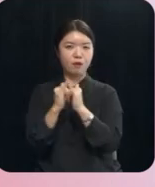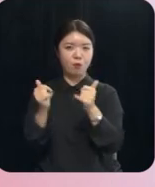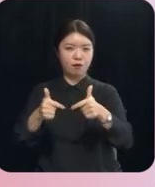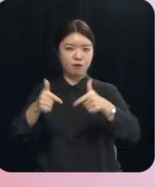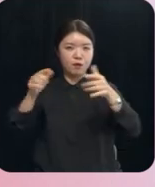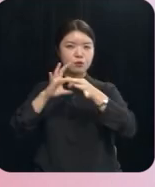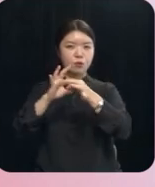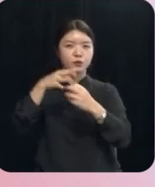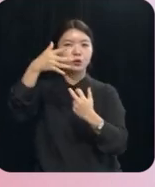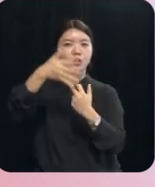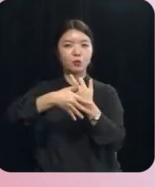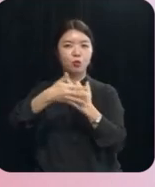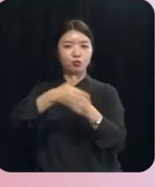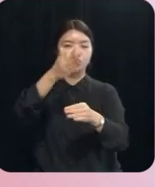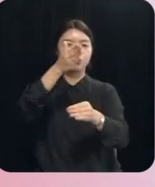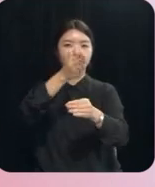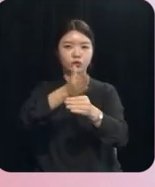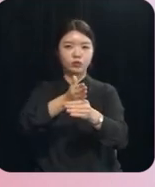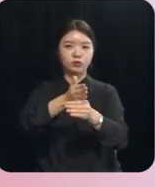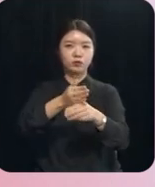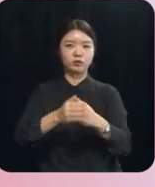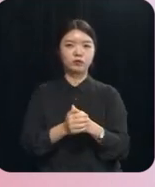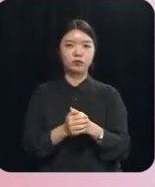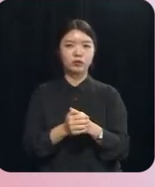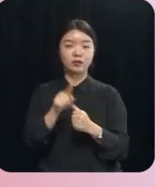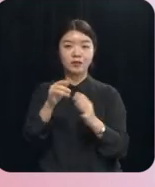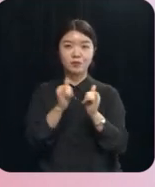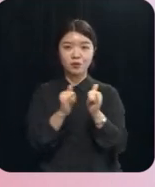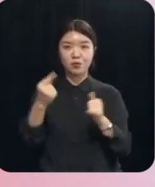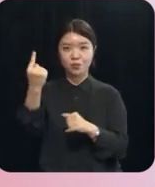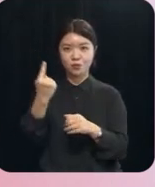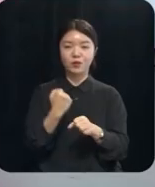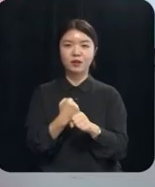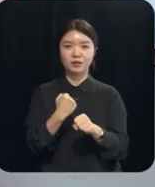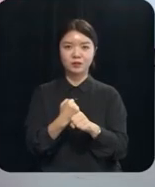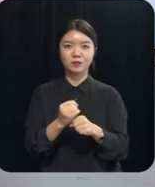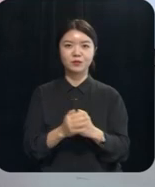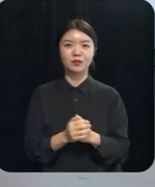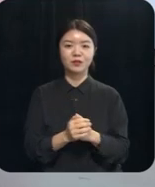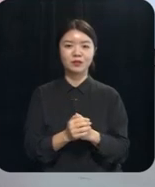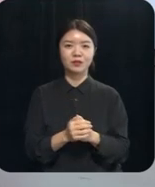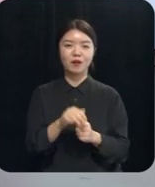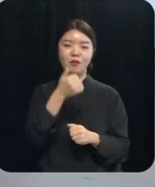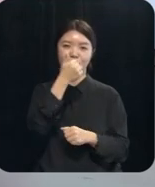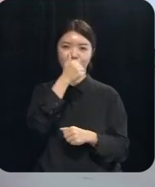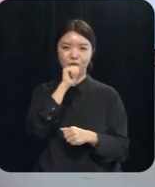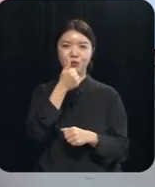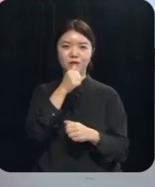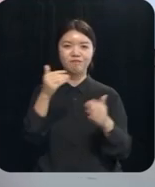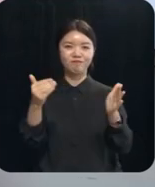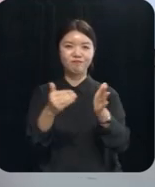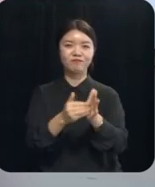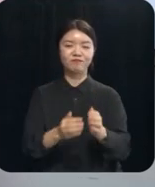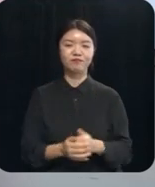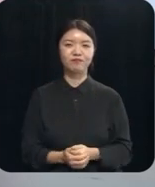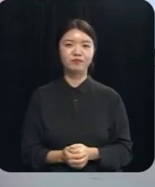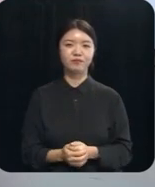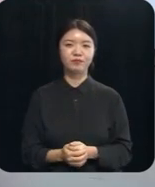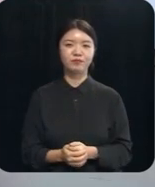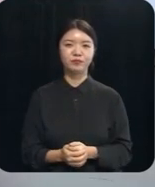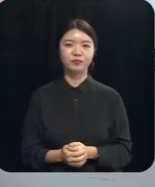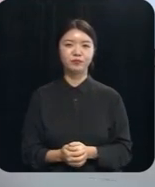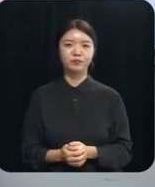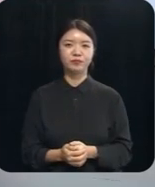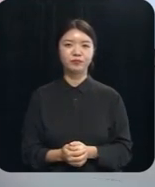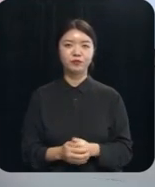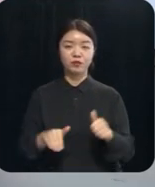통해서 서귀포 원도심에 이분들이 네. 오도록 하여서 서귀포 원도심을 활력을 기하겠습니다.